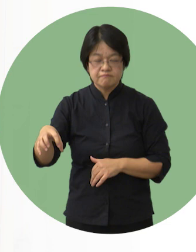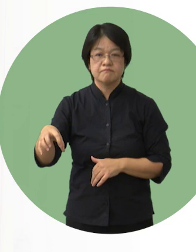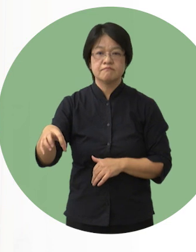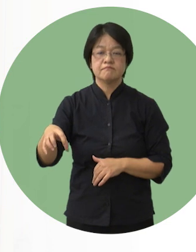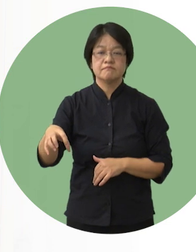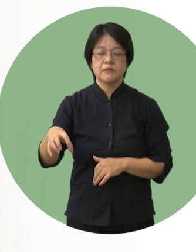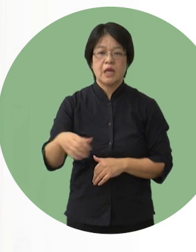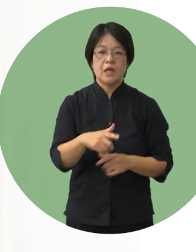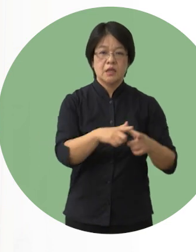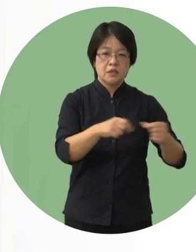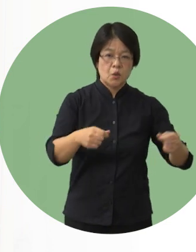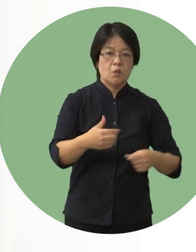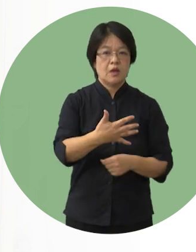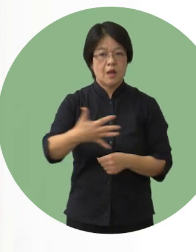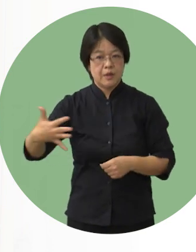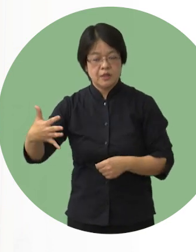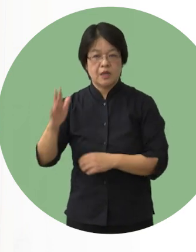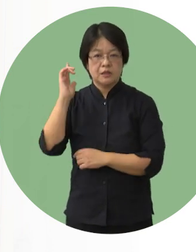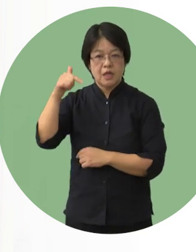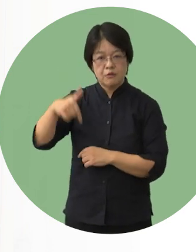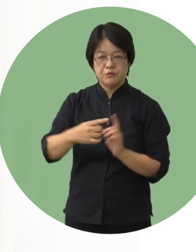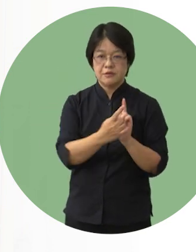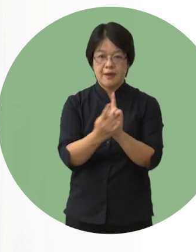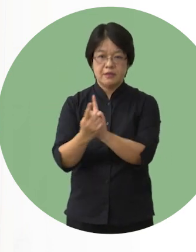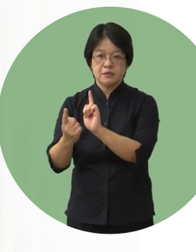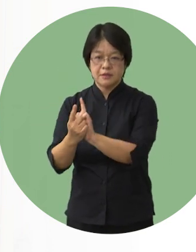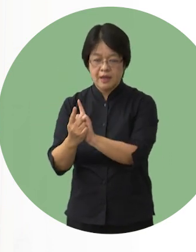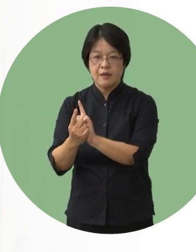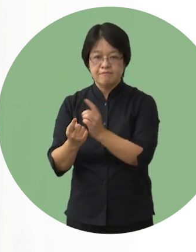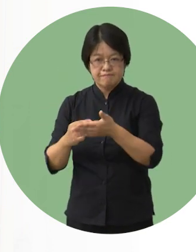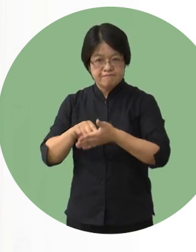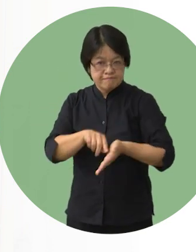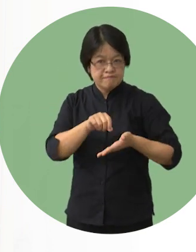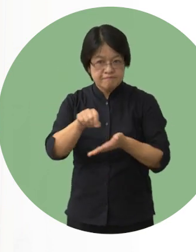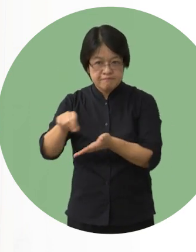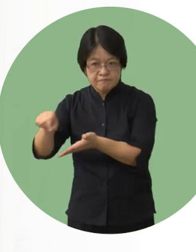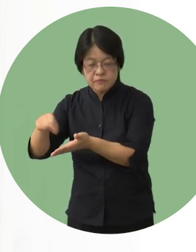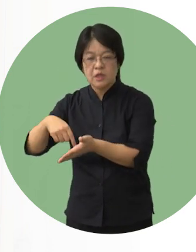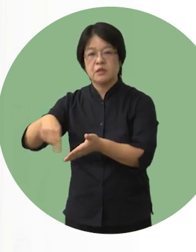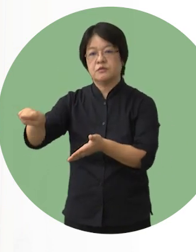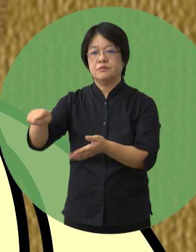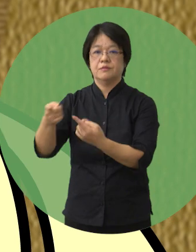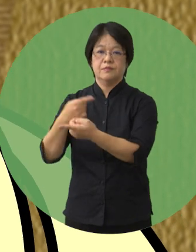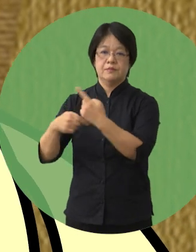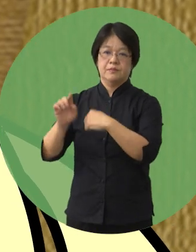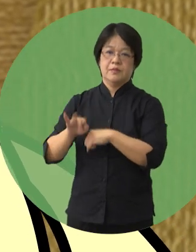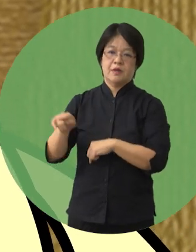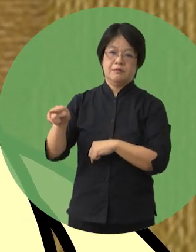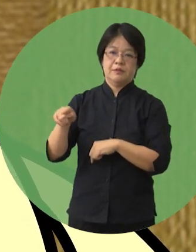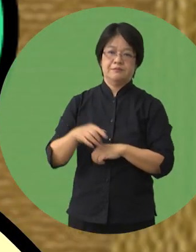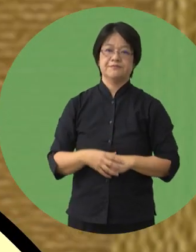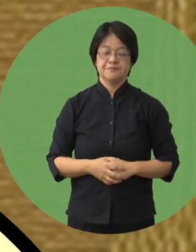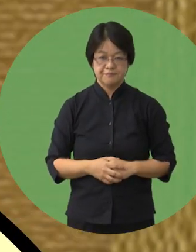に対して地位協定の見直しを粘り強く求めていくそうです。